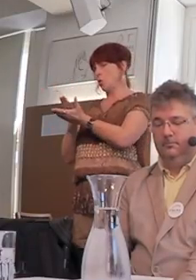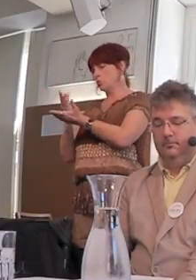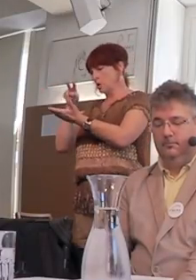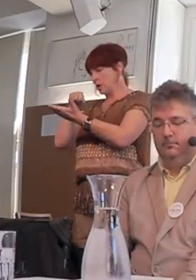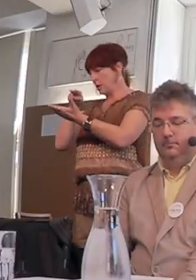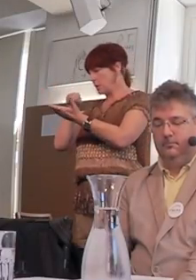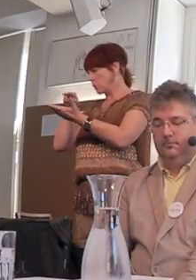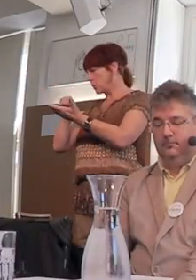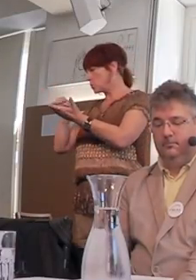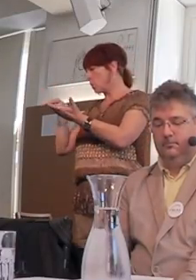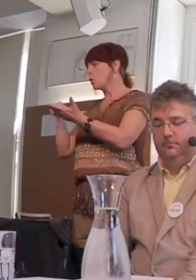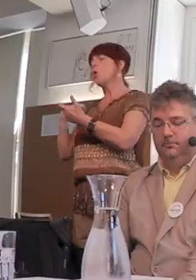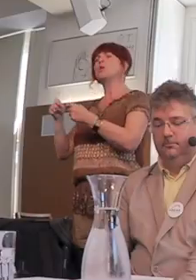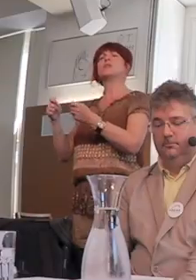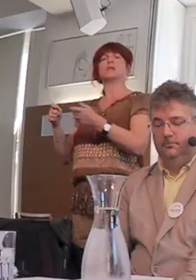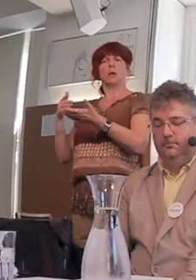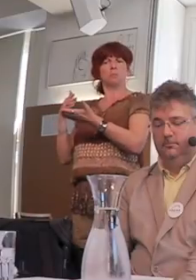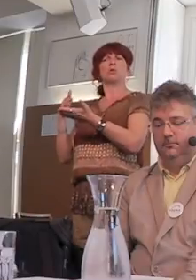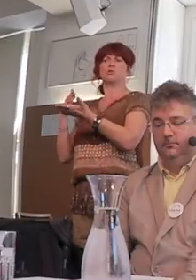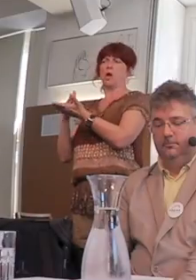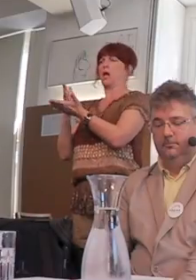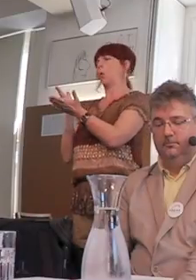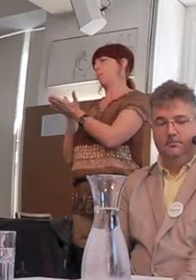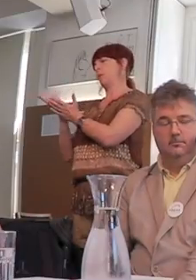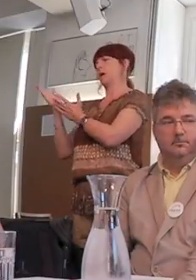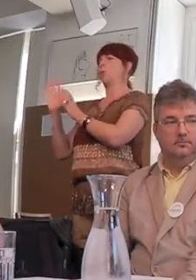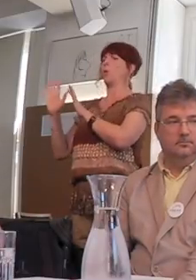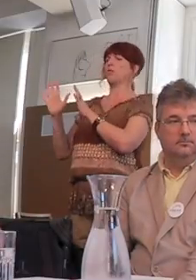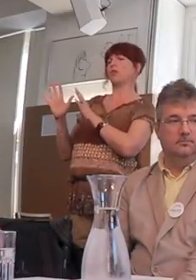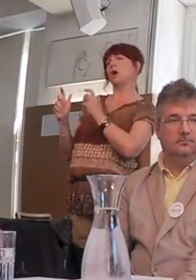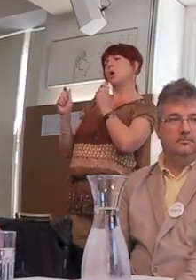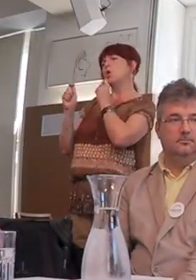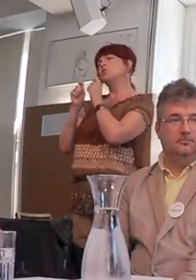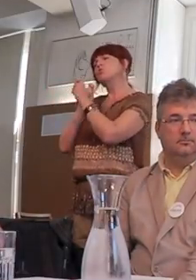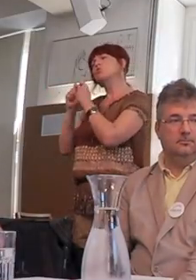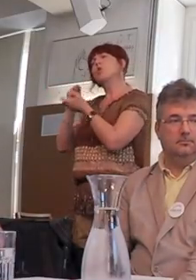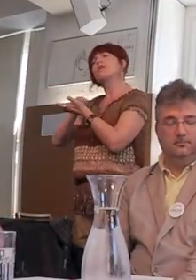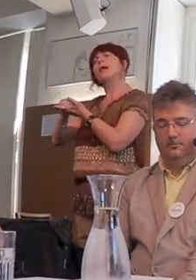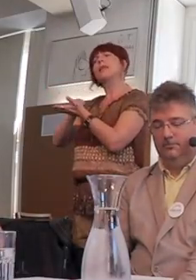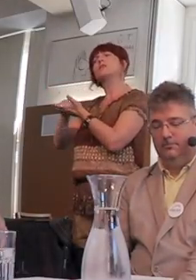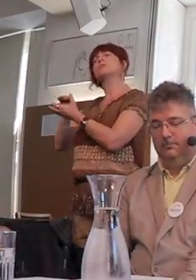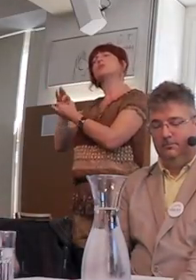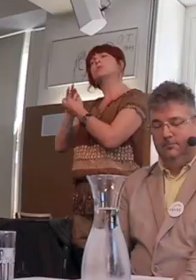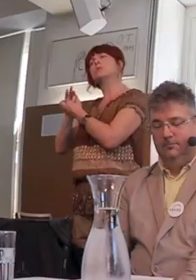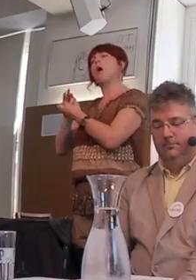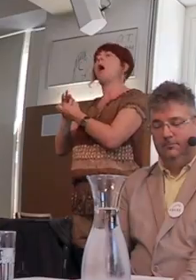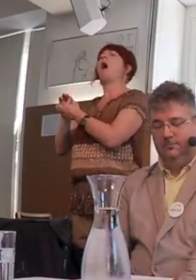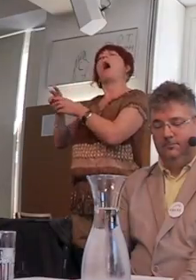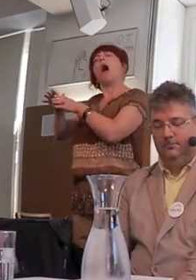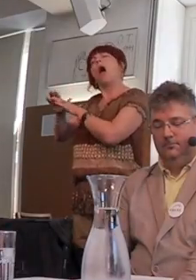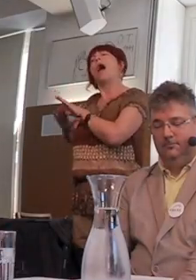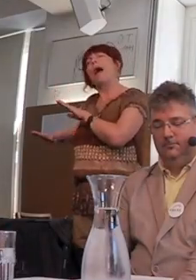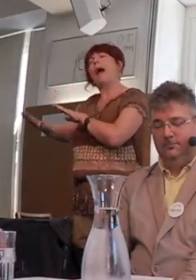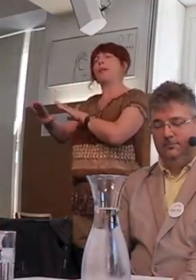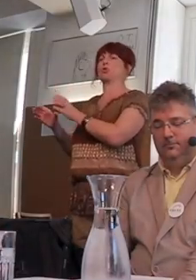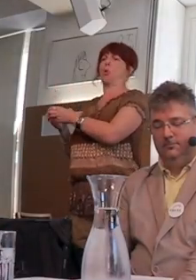Rubrik, wie Journalismus, die hieß so in etwa wie Journalismus über Randgruppen, sozial Schwache